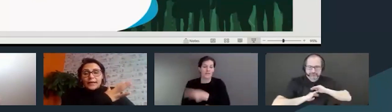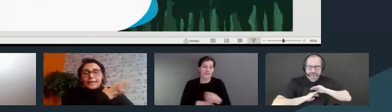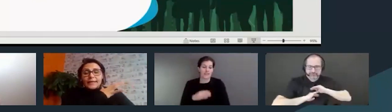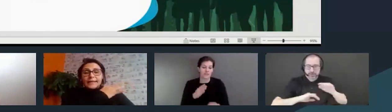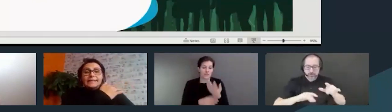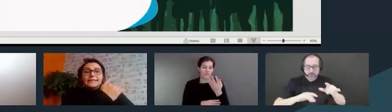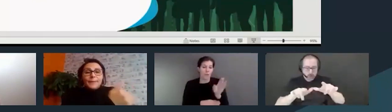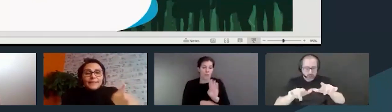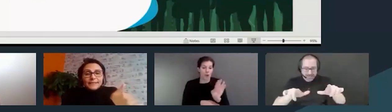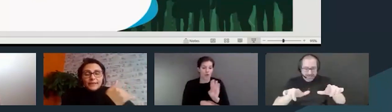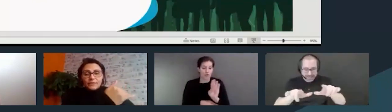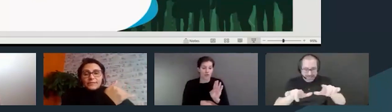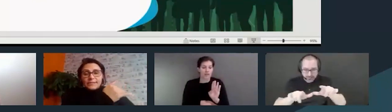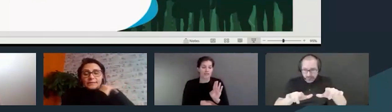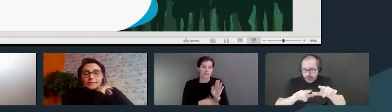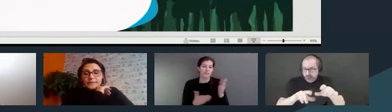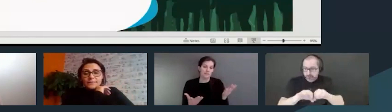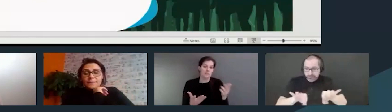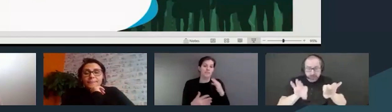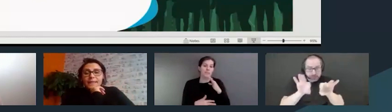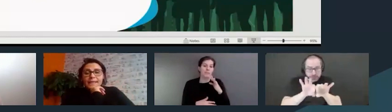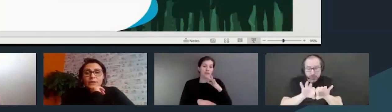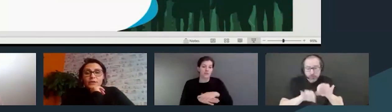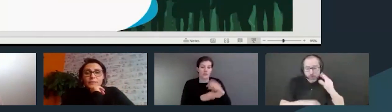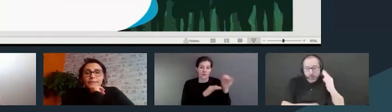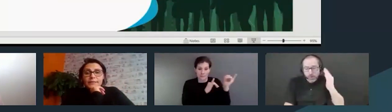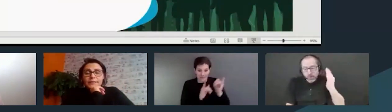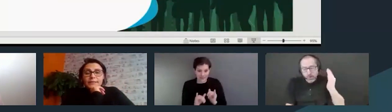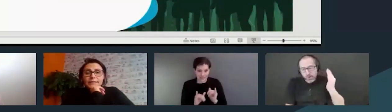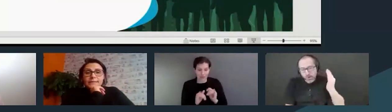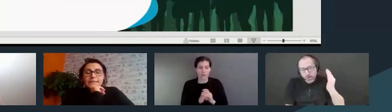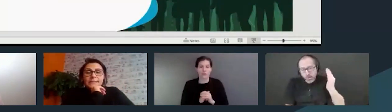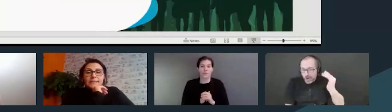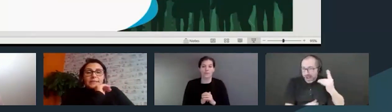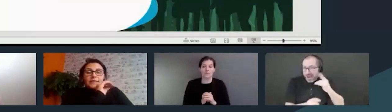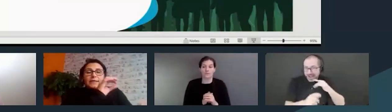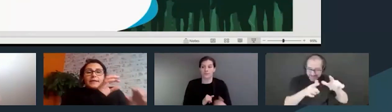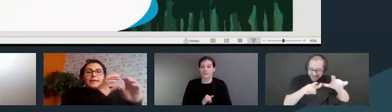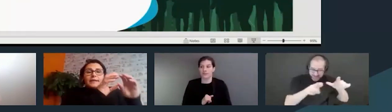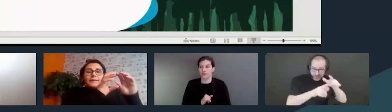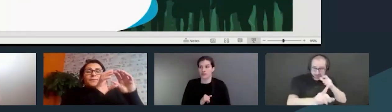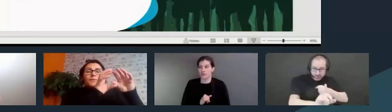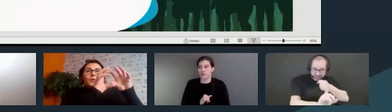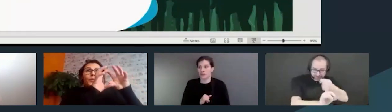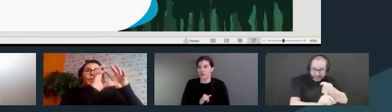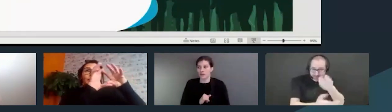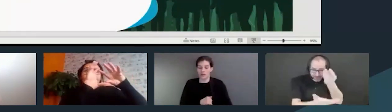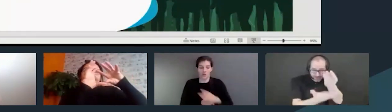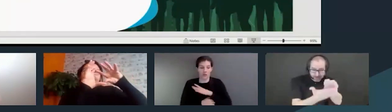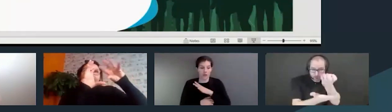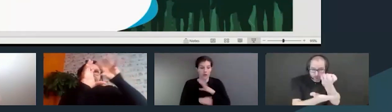que d'un point de vue économique, en fait, l'économie,